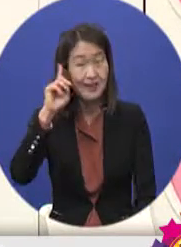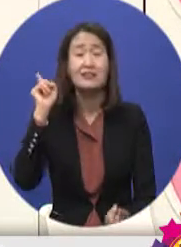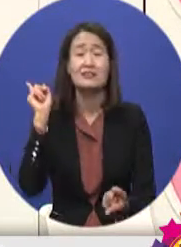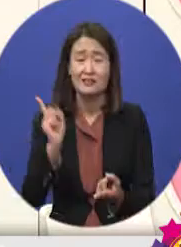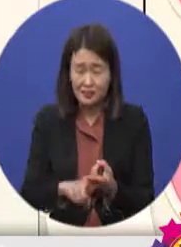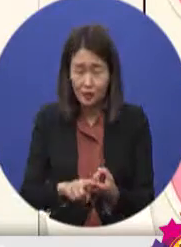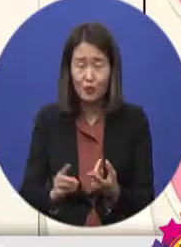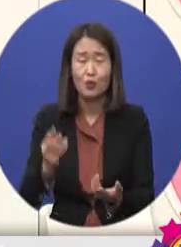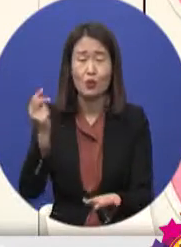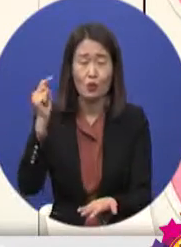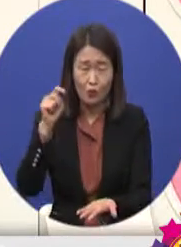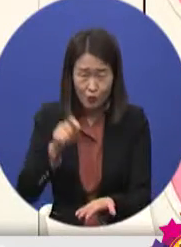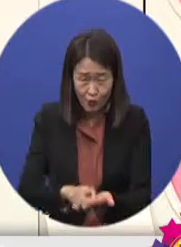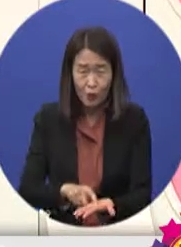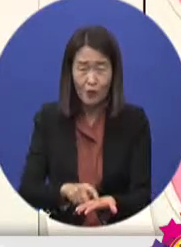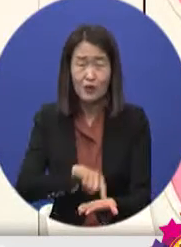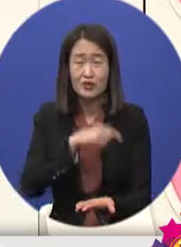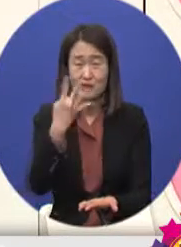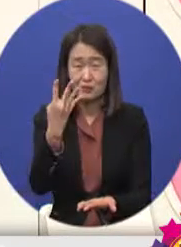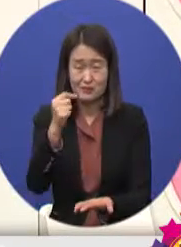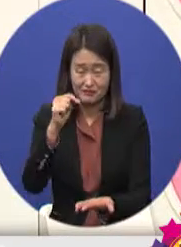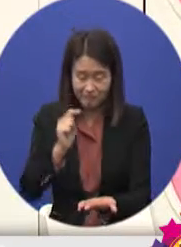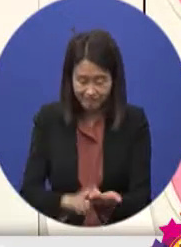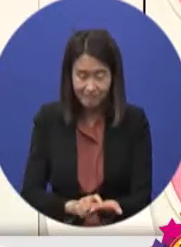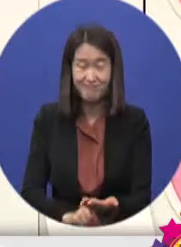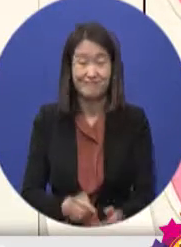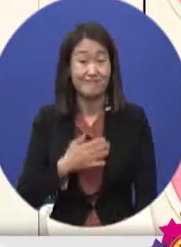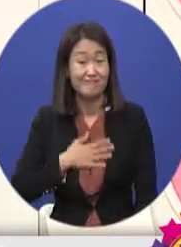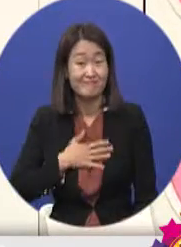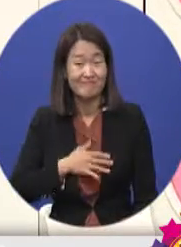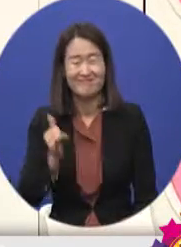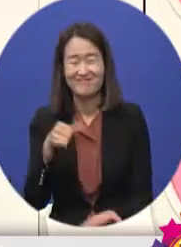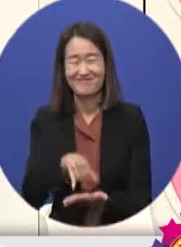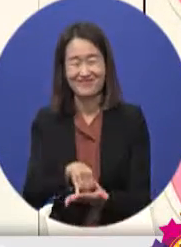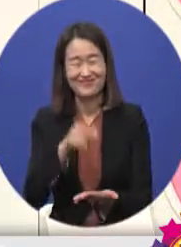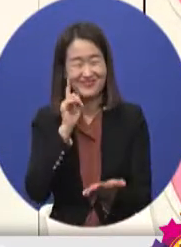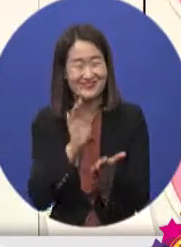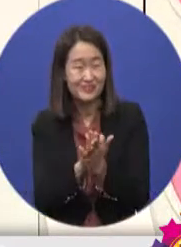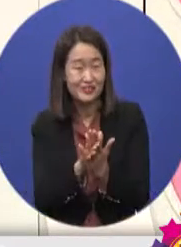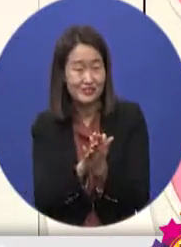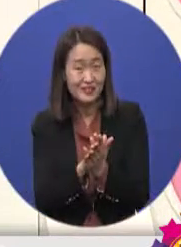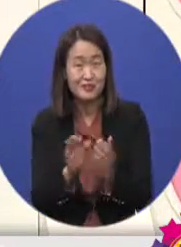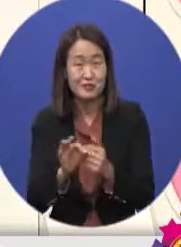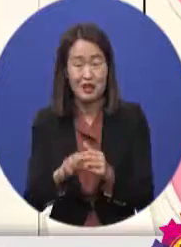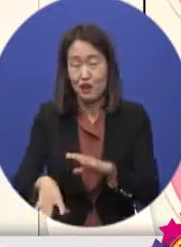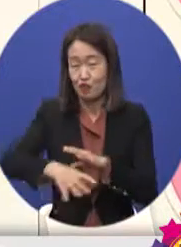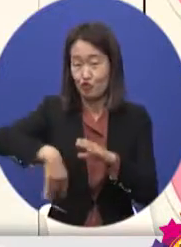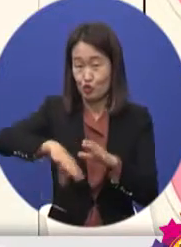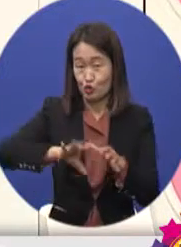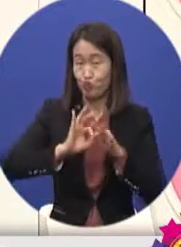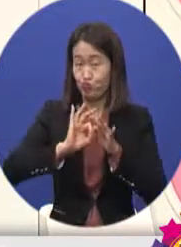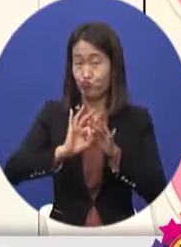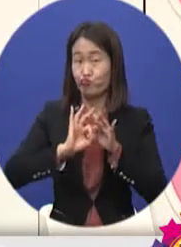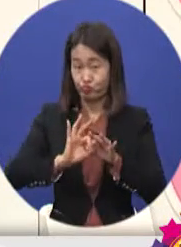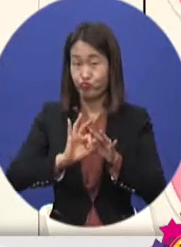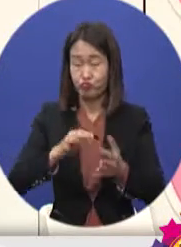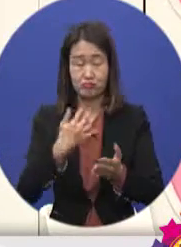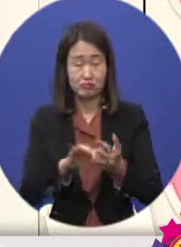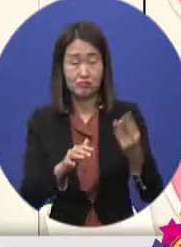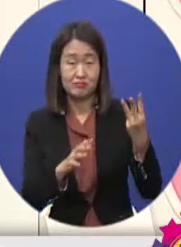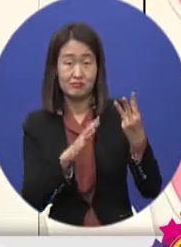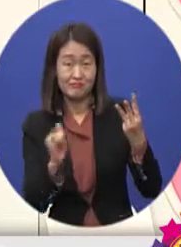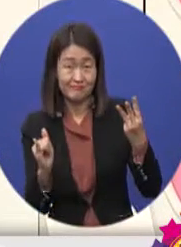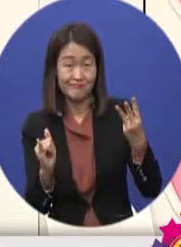누르시고 4번으로 오셔가지고 3번을 누르시고 전화를 끊으시면 저희가 추첨을 통해서 세